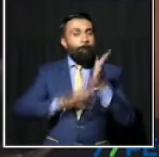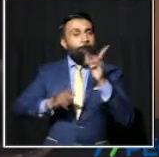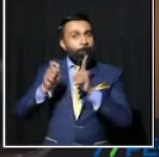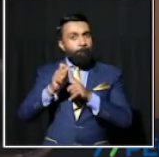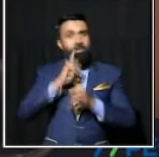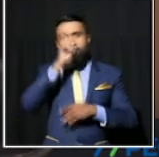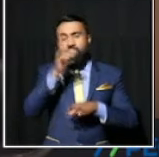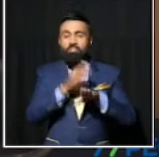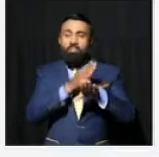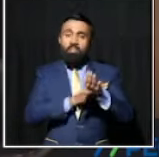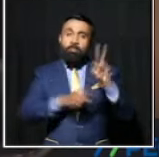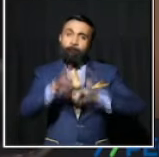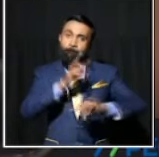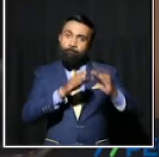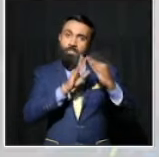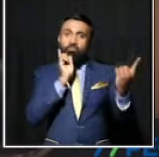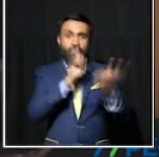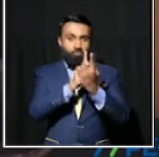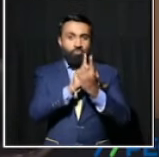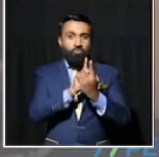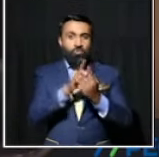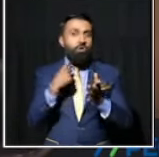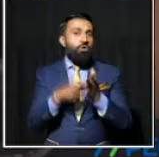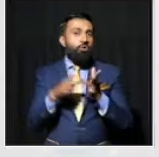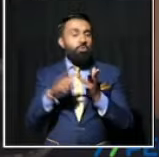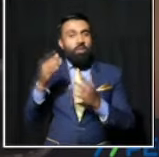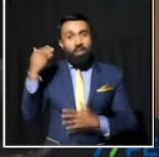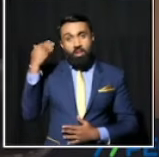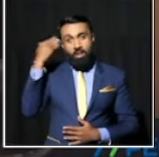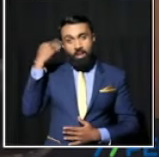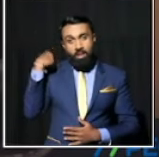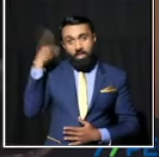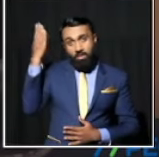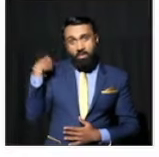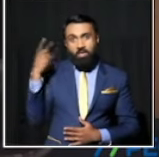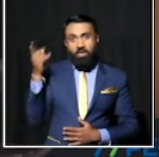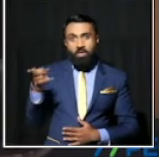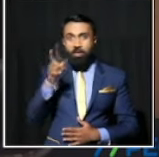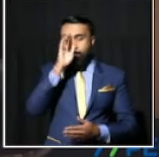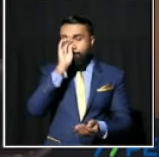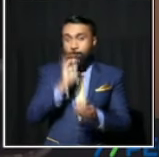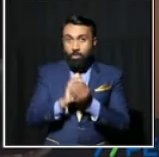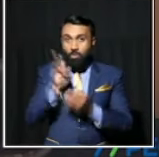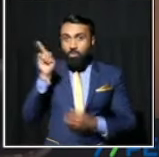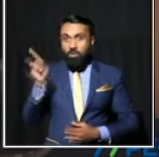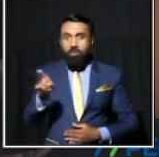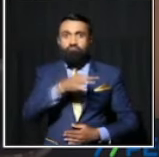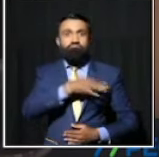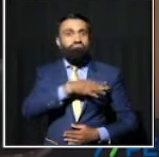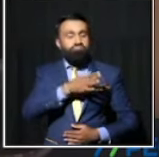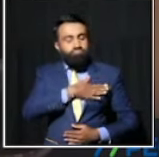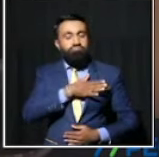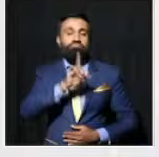කලින් පාර්ලිමේන්තුවේදී මෙතන කතා කළා. රොෂාන් අයියා කල්පනා ඔයාට පරිගැණීමක් මෙතන යටින් යනවා. එතුමා ඒක එතුමත් මට කිව්වා.